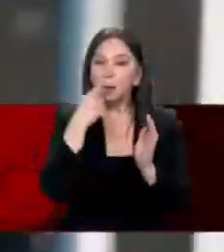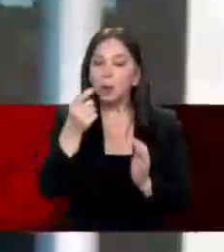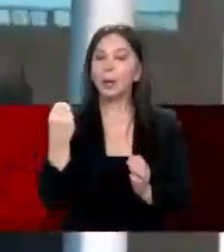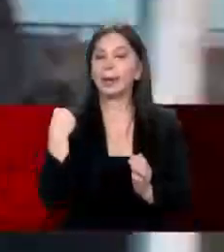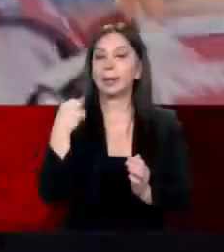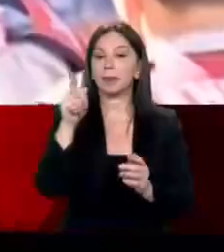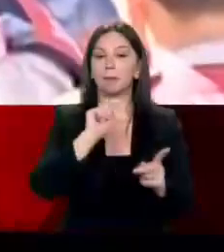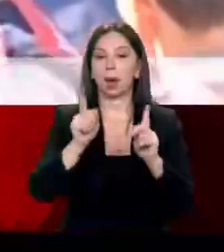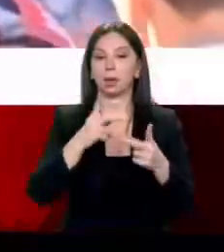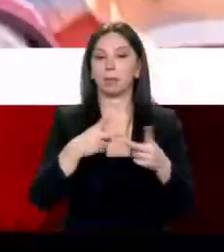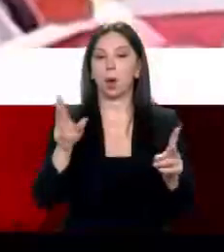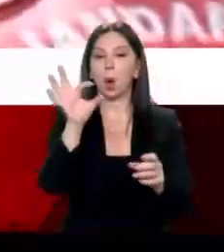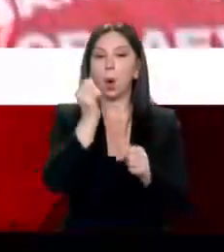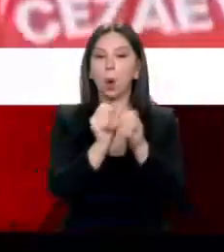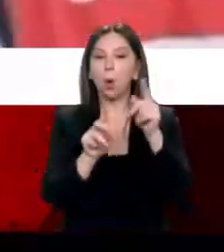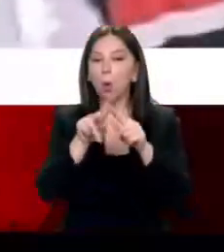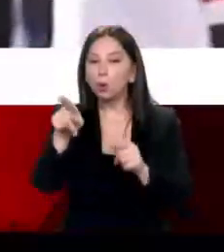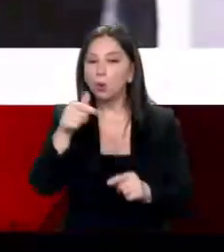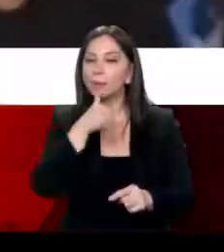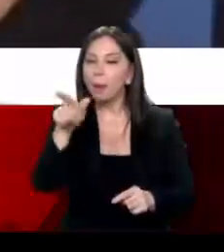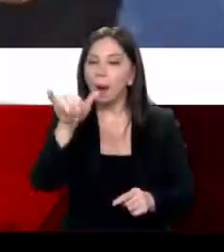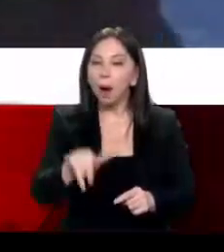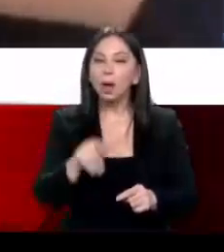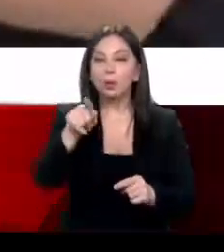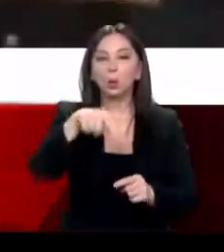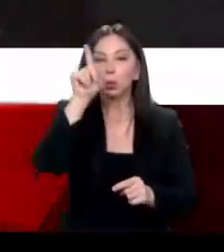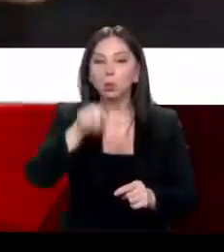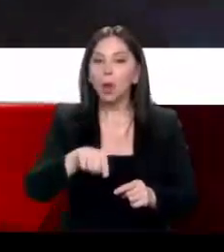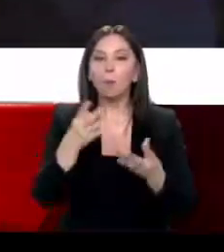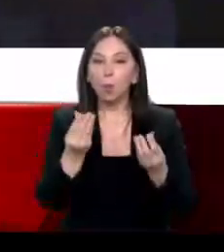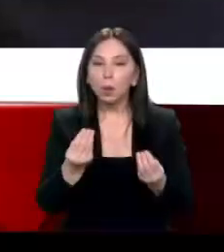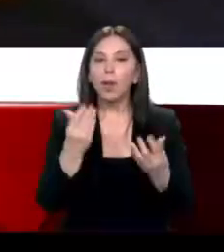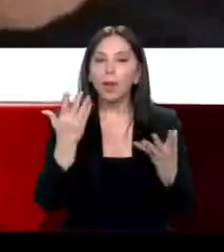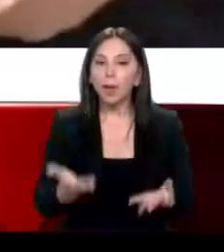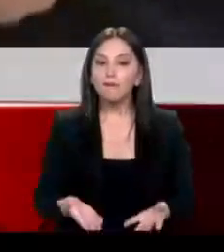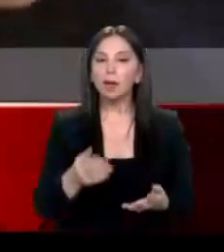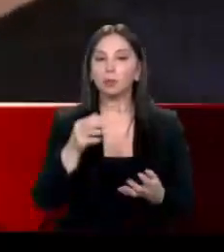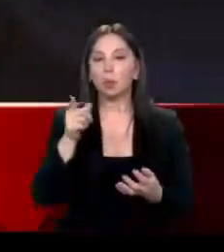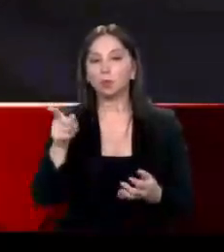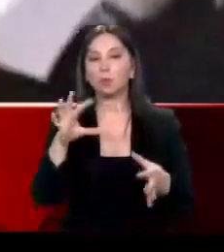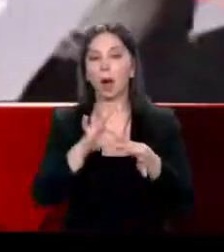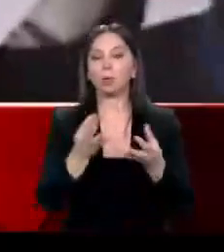dava açılmıştı. Ogün Samas'la ilgili bu gündeme gelebilir mi? Evet, onu ilgilendirebilir.